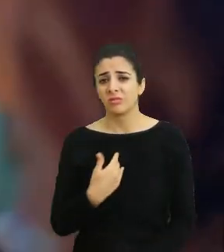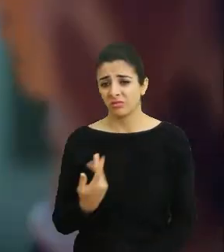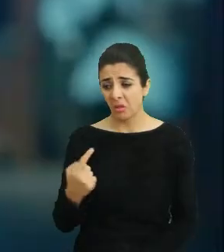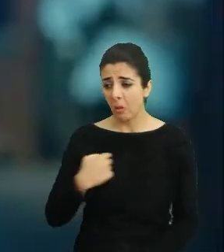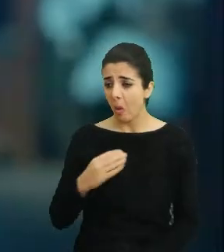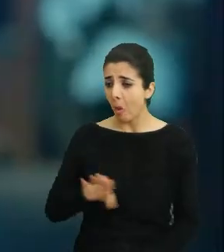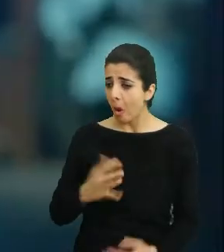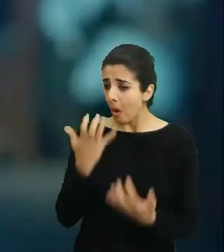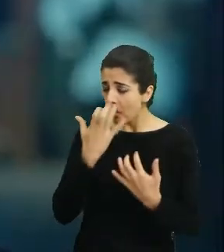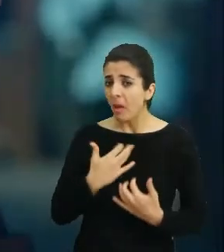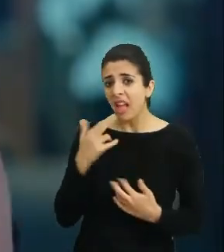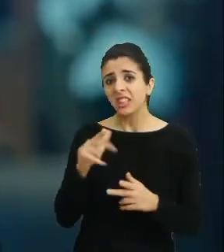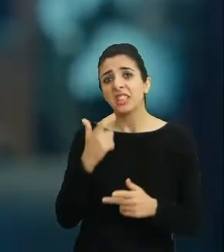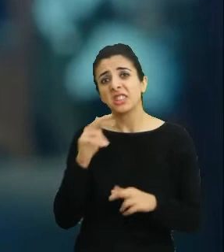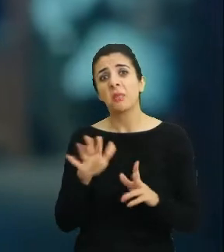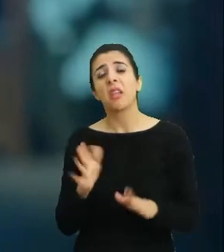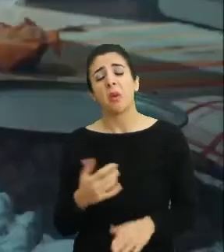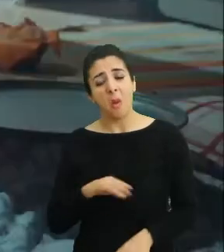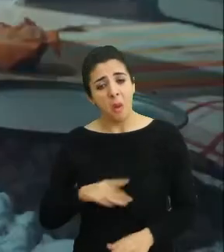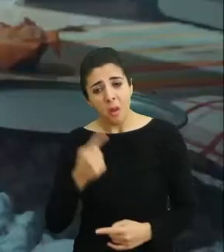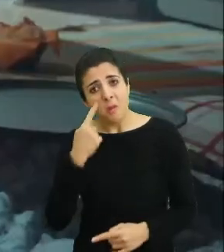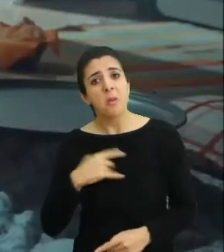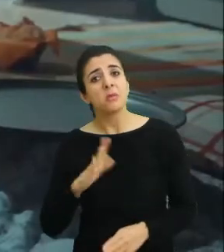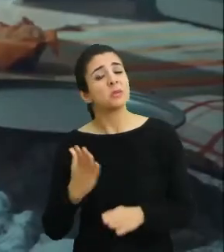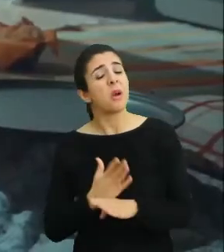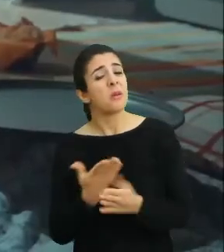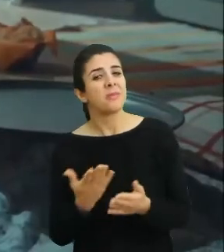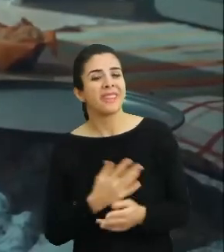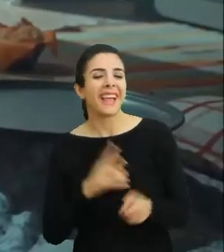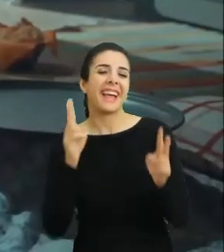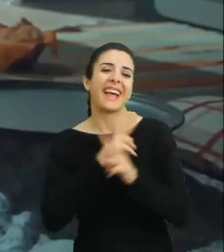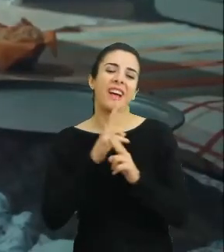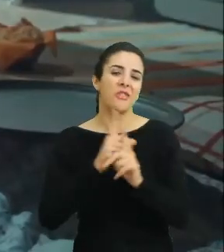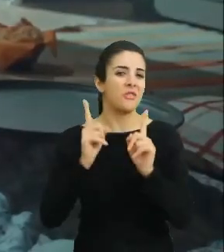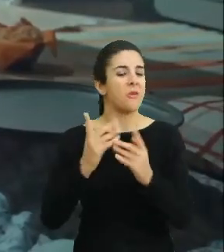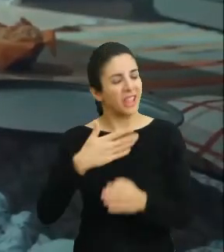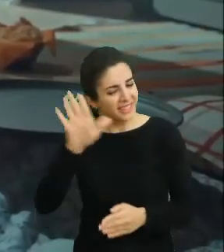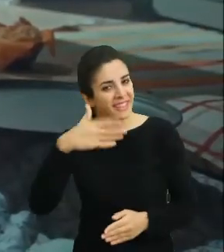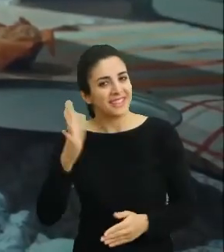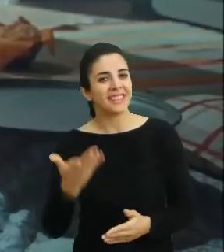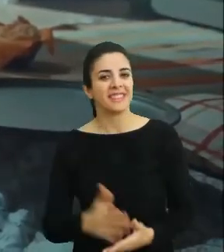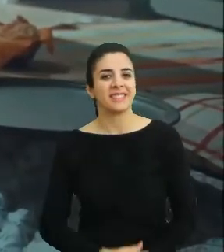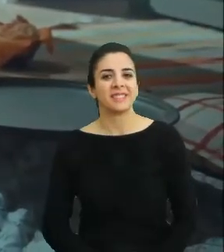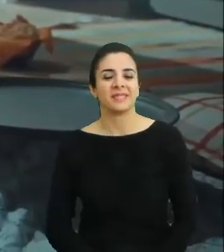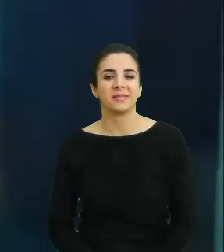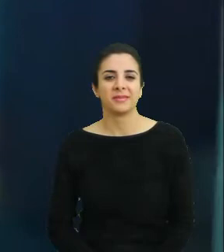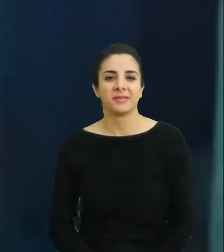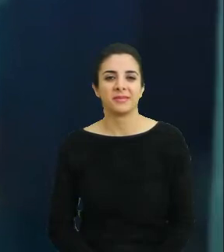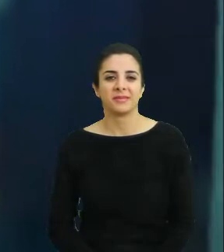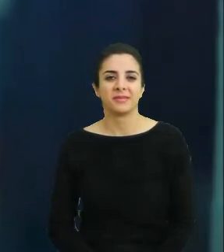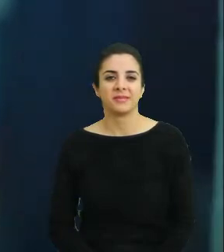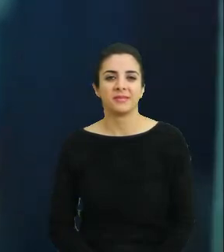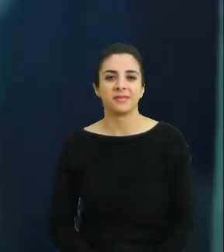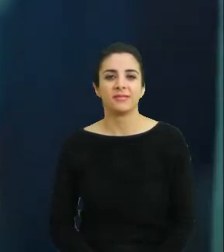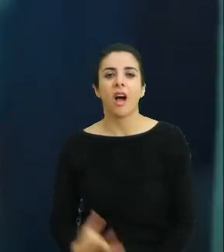kadar ilgilenmiyorsun. Sen oğlunla niye ilgilenmiyorsun? Niye ilgilenmiyorsun? Tövbe. Şerif'in kucağına yumuldu.